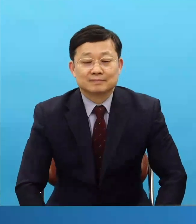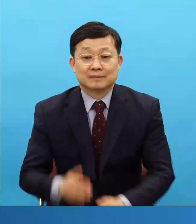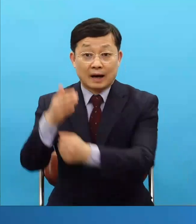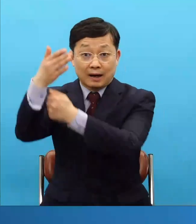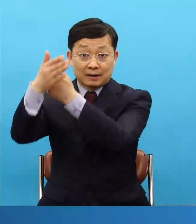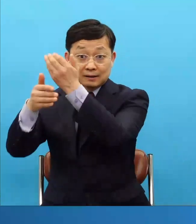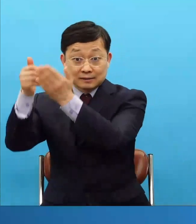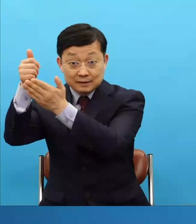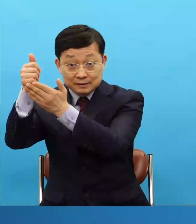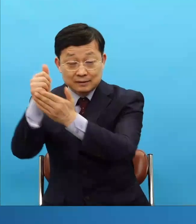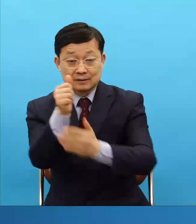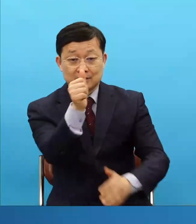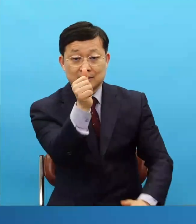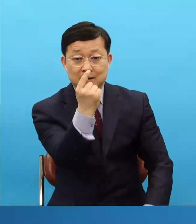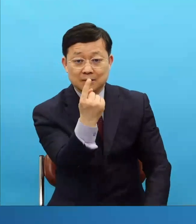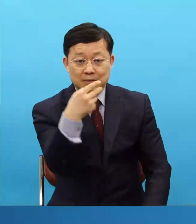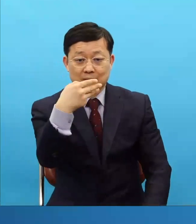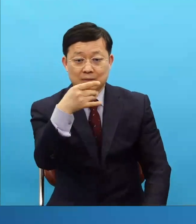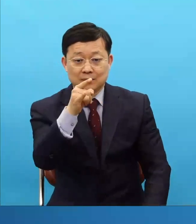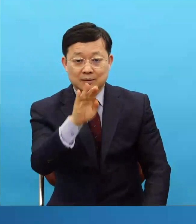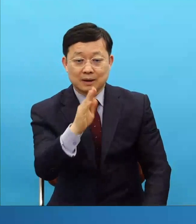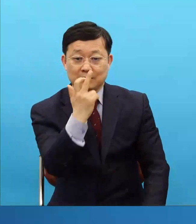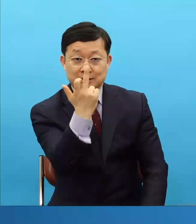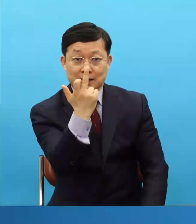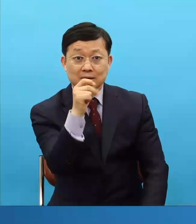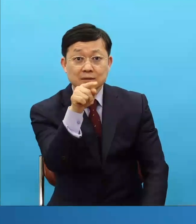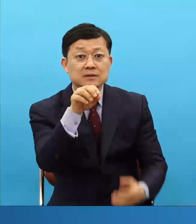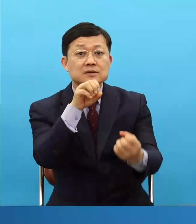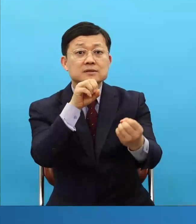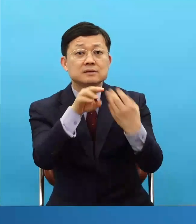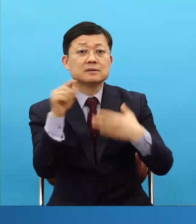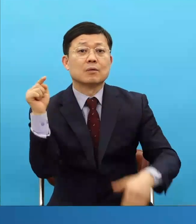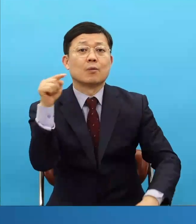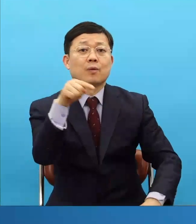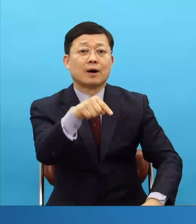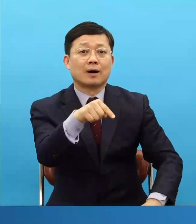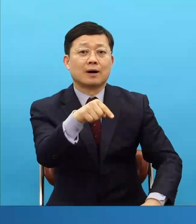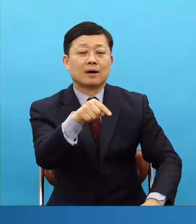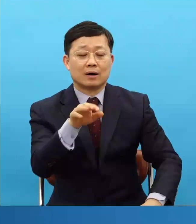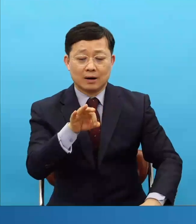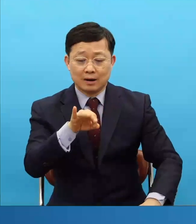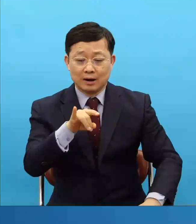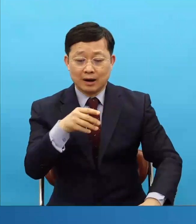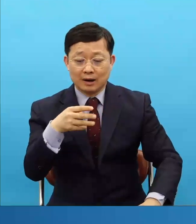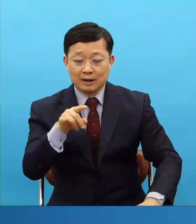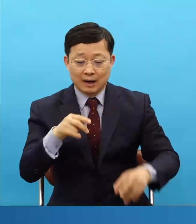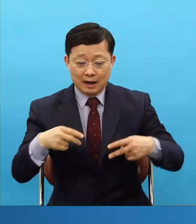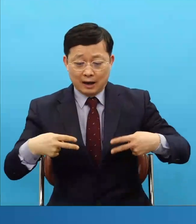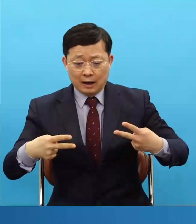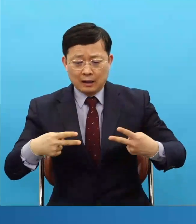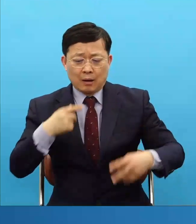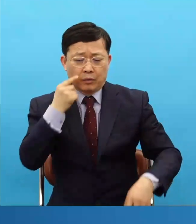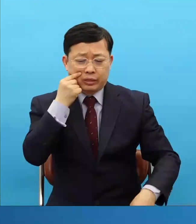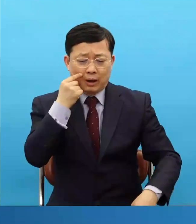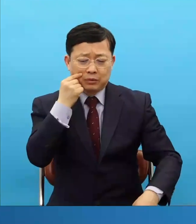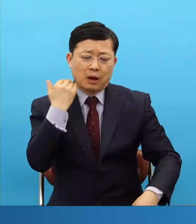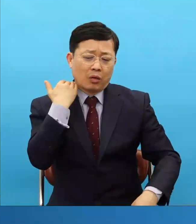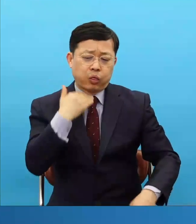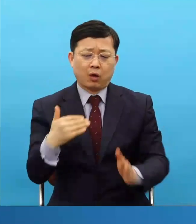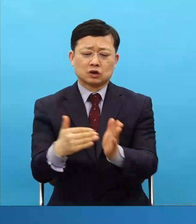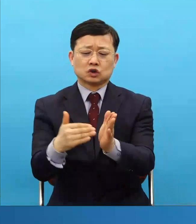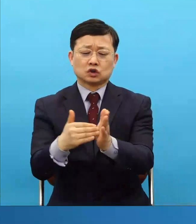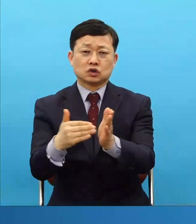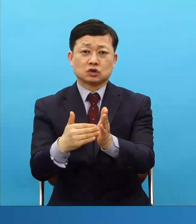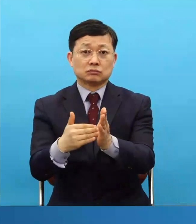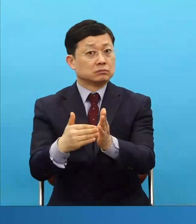Horeb. 시작이었습니다. That was the start. 엘리야도 나 이제 더 못합니다. 근데 시작입니다. Even Elijah was saying, "Oh, I can't do this anymore."